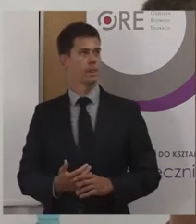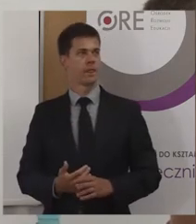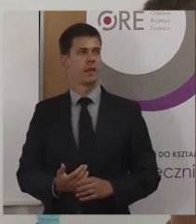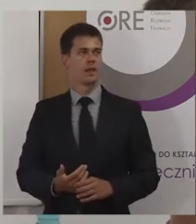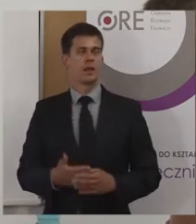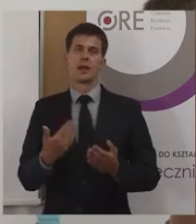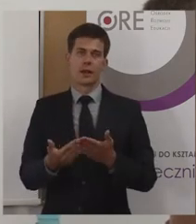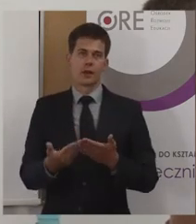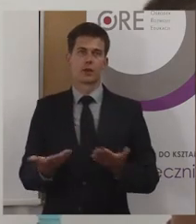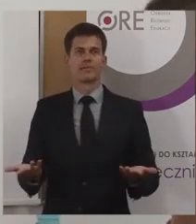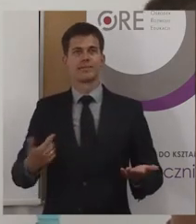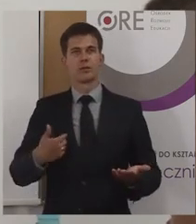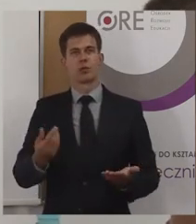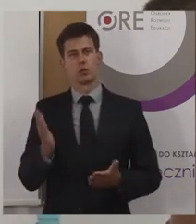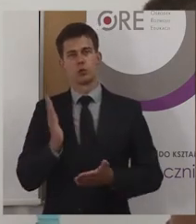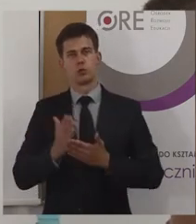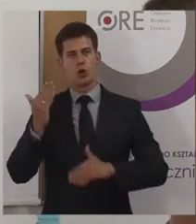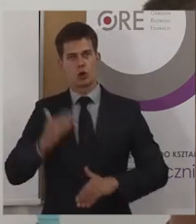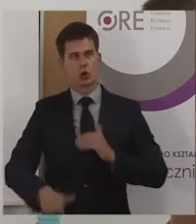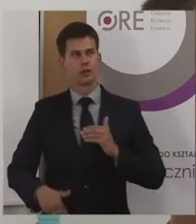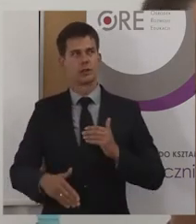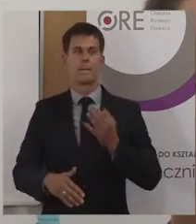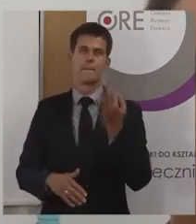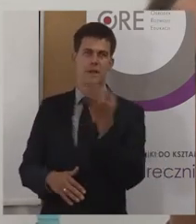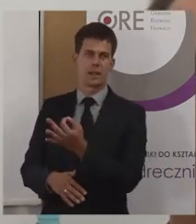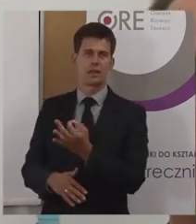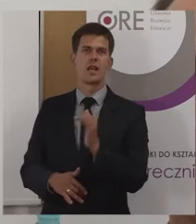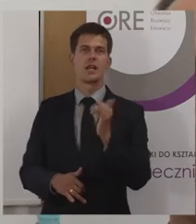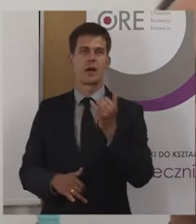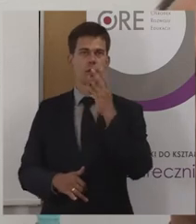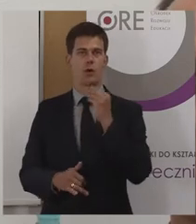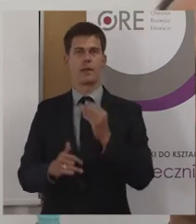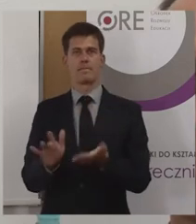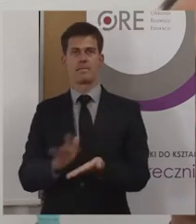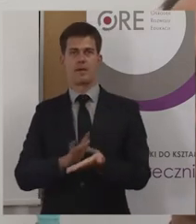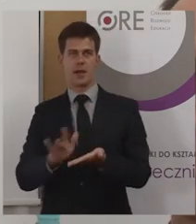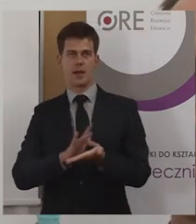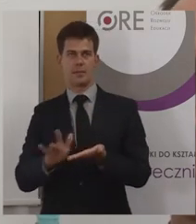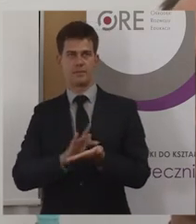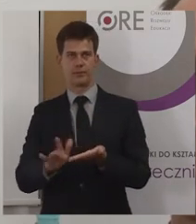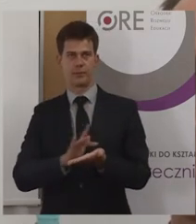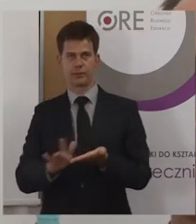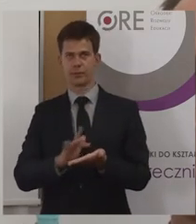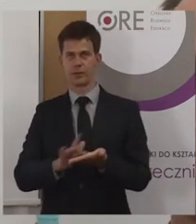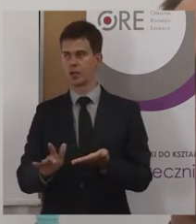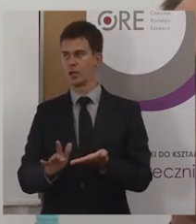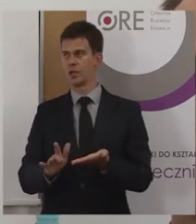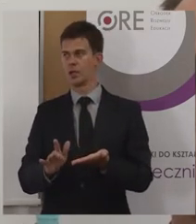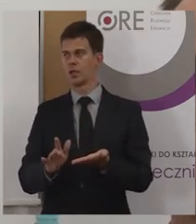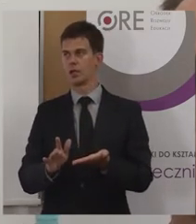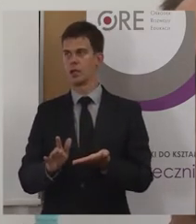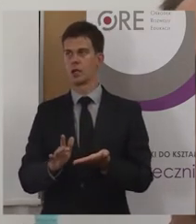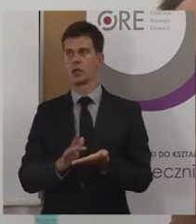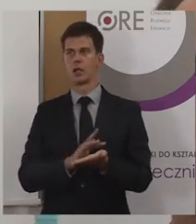W związku z tym, tak kończąc, sformułuję właśnie pytanie. Jak wygląda kwestia brajlowska, która jest niezbędna w tych